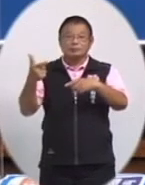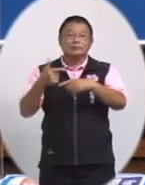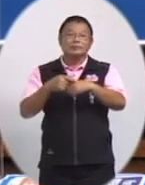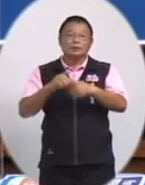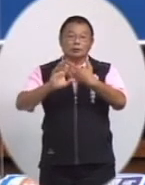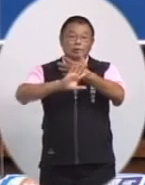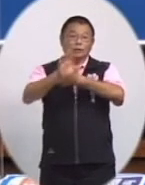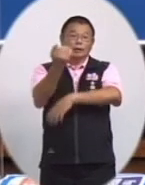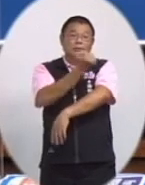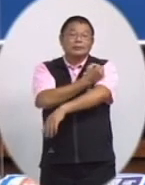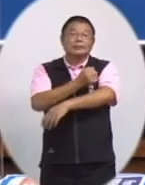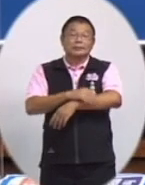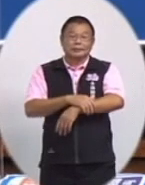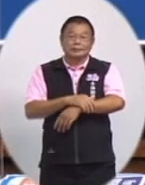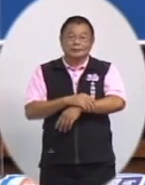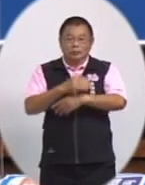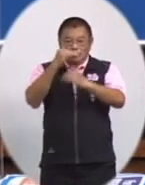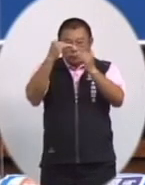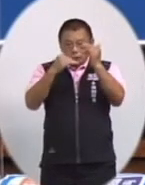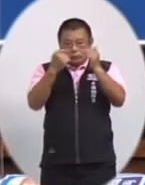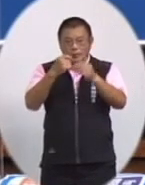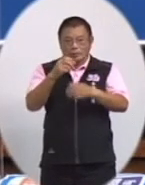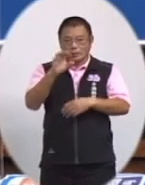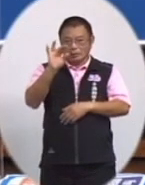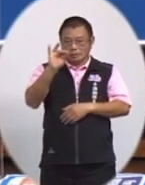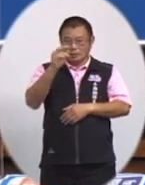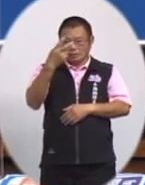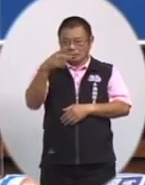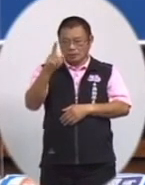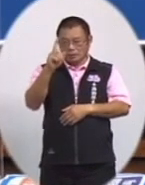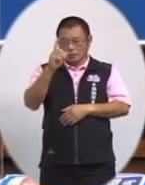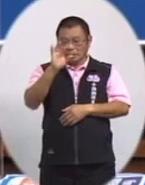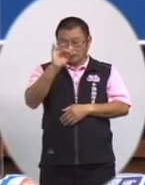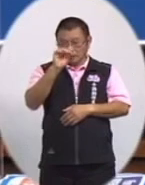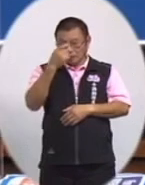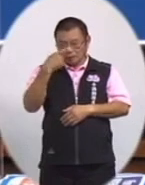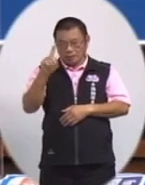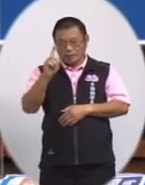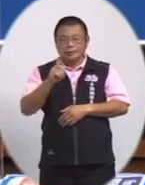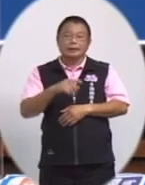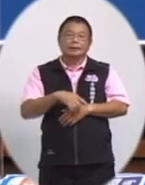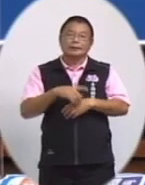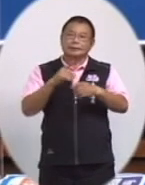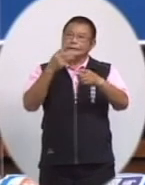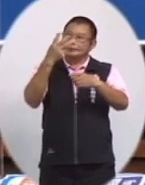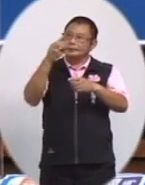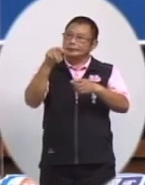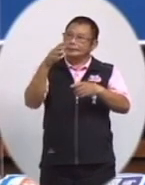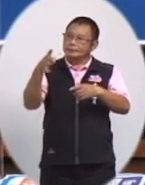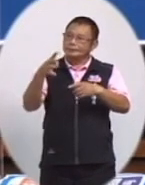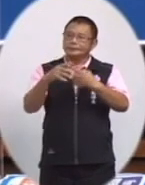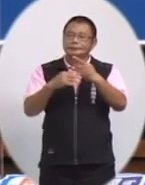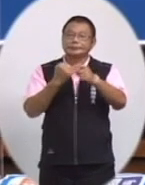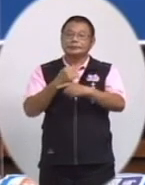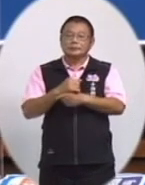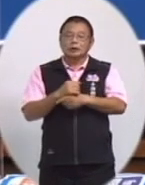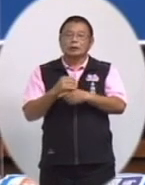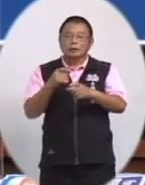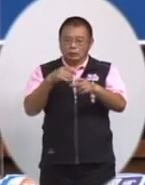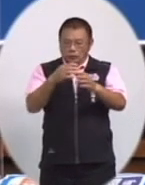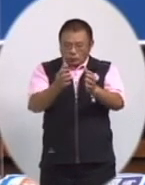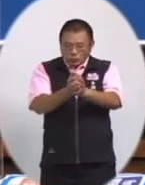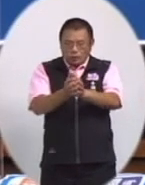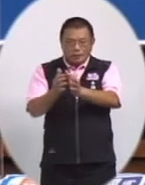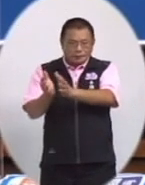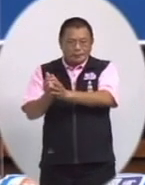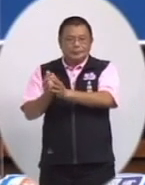外籍的移工哦，稍微降了一点，有101个，那有大概是在 3.4%， 所以在这个区块大概就占